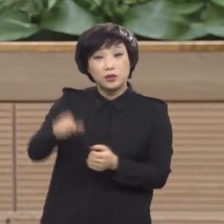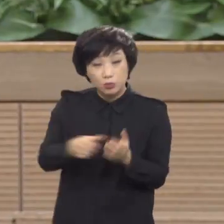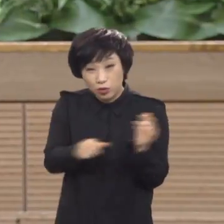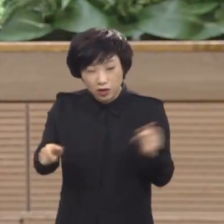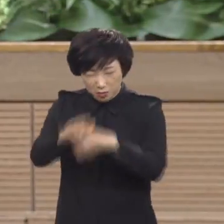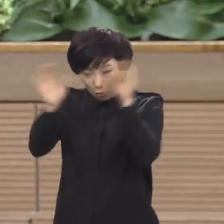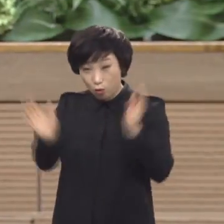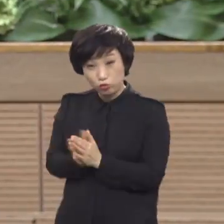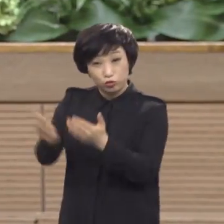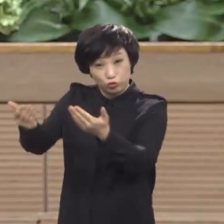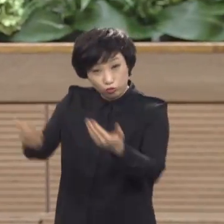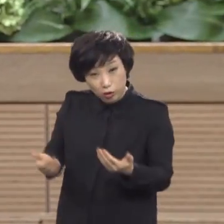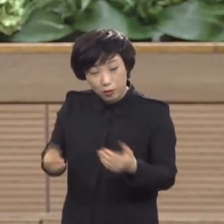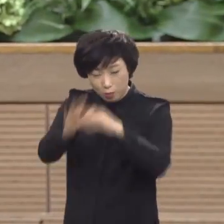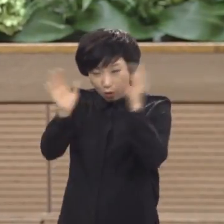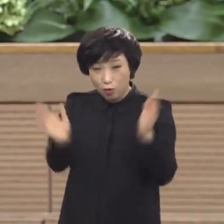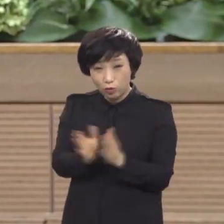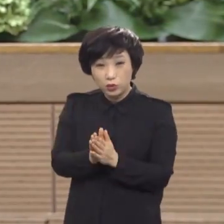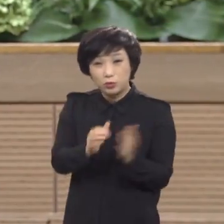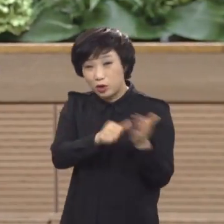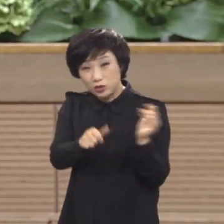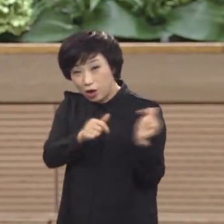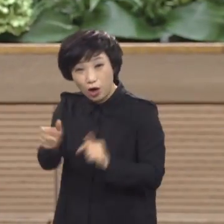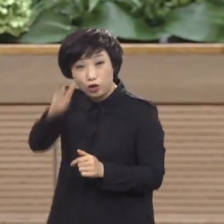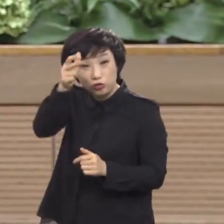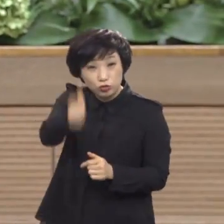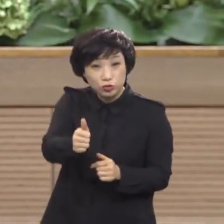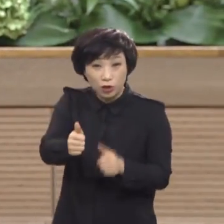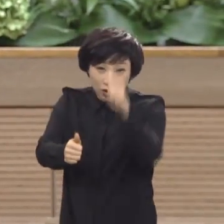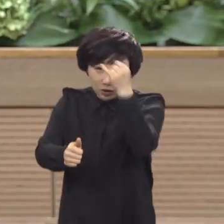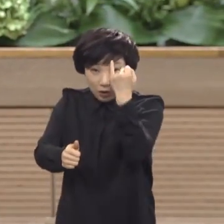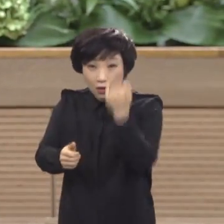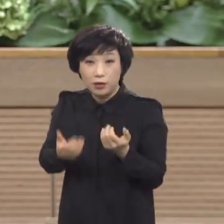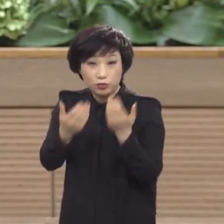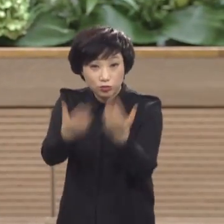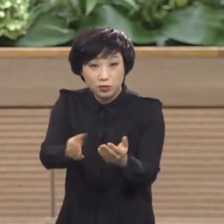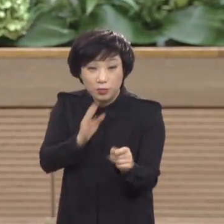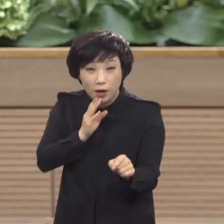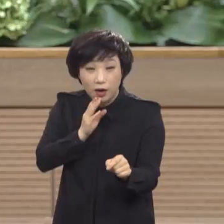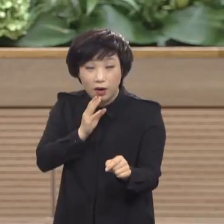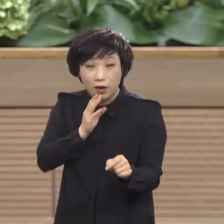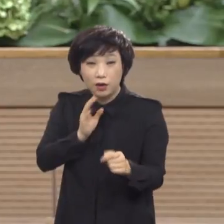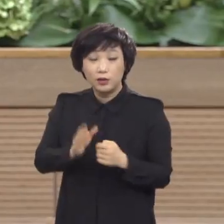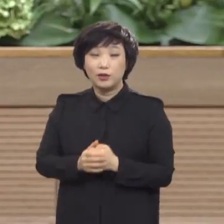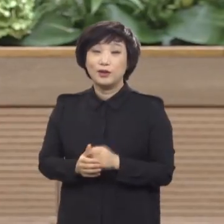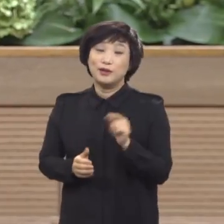천지만물을 다 주시고 만물의 영장인 가장 우뚱으로